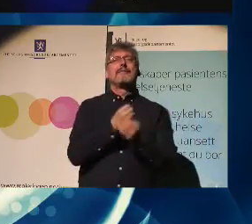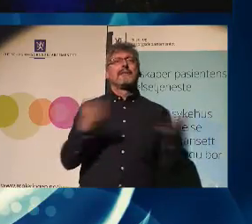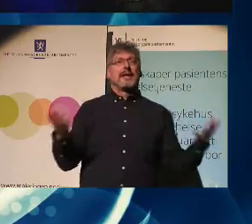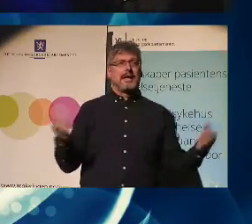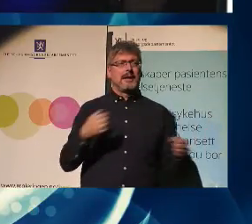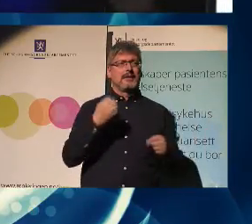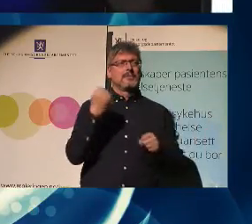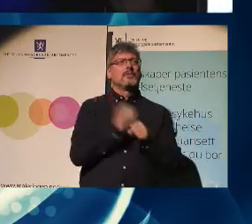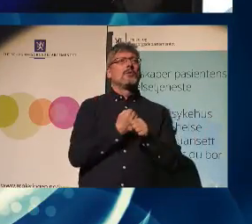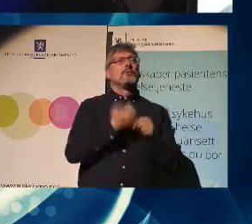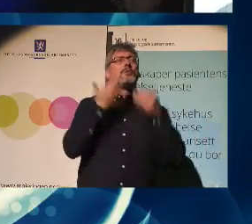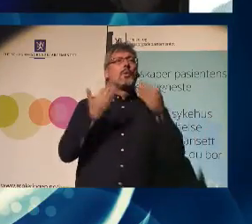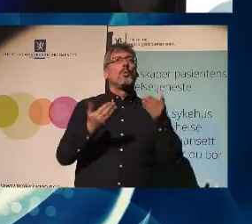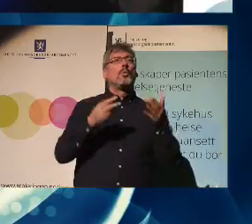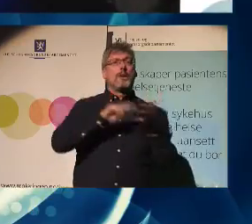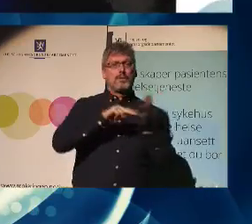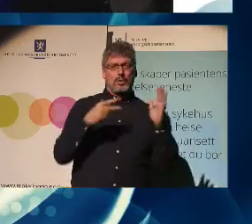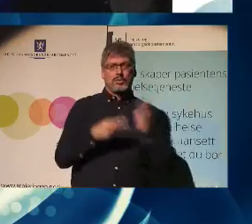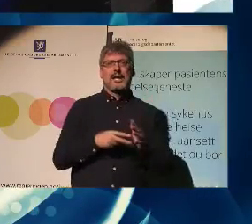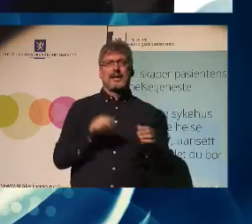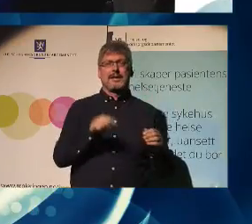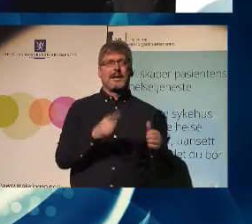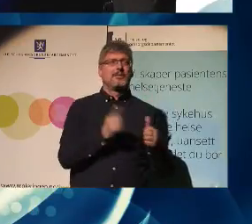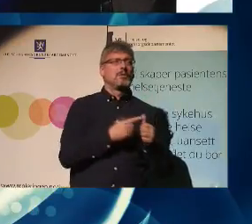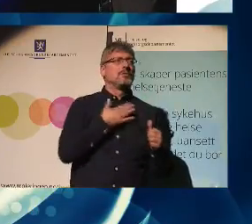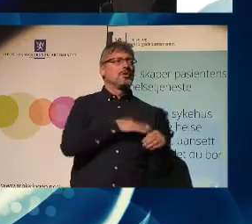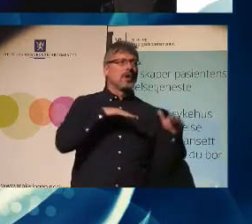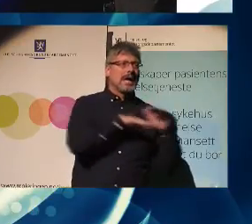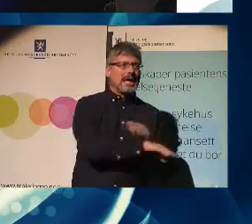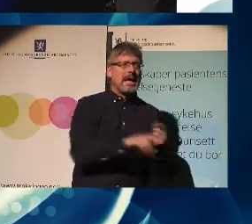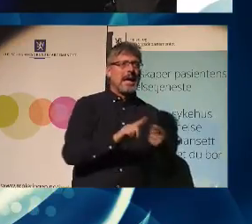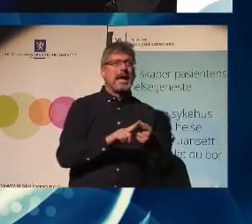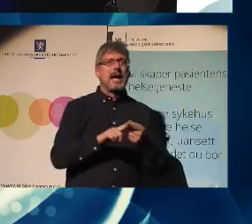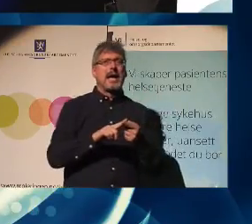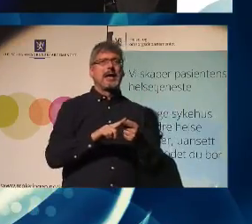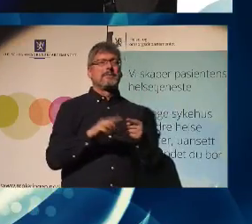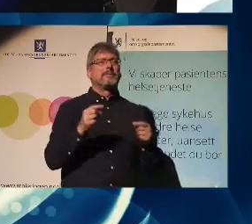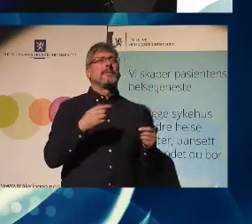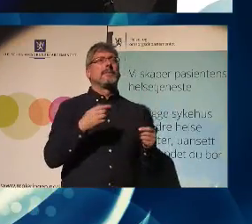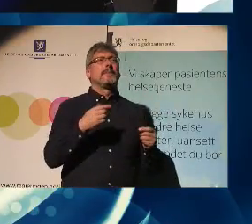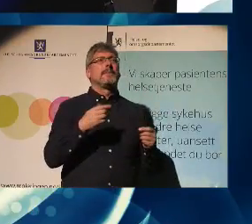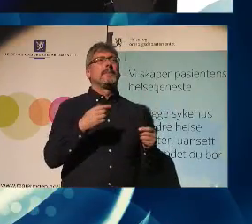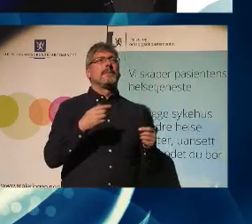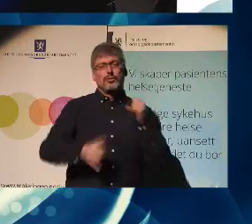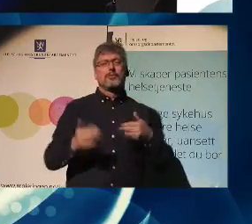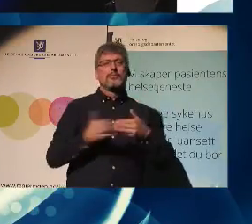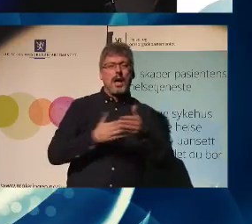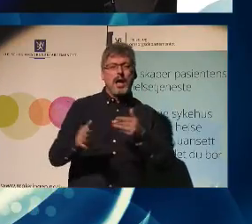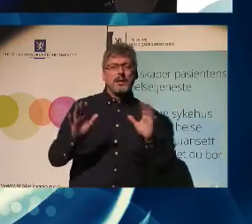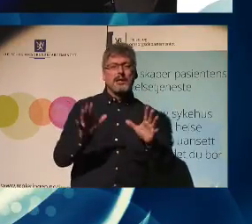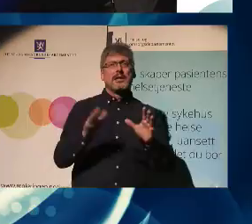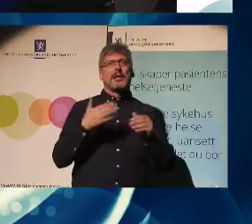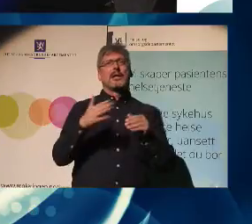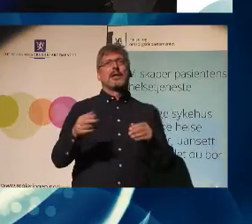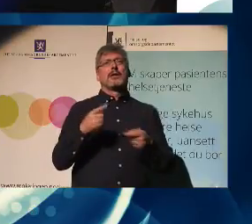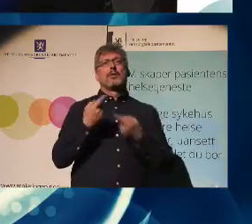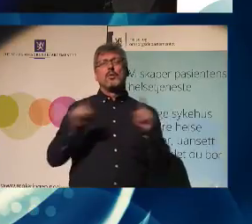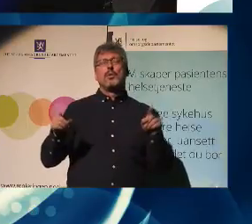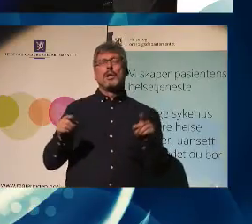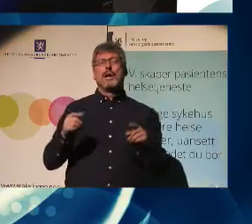gode prosjekter i dette programmet, både med sykehjem, med palliasjon, med ulike problemstillinger rundt